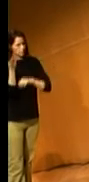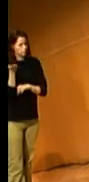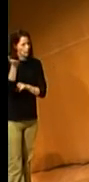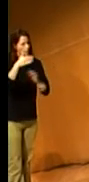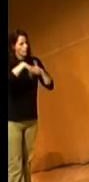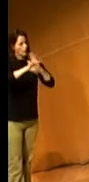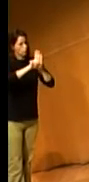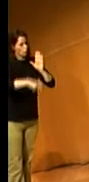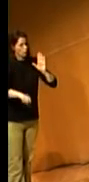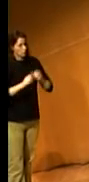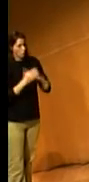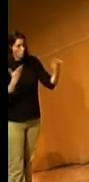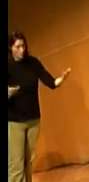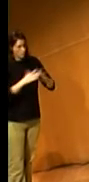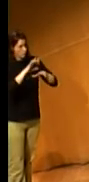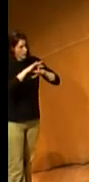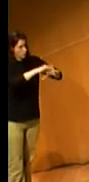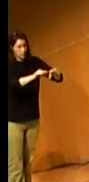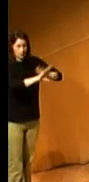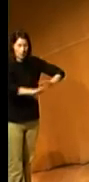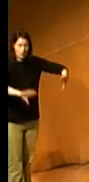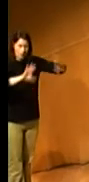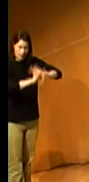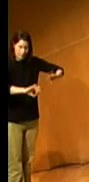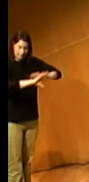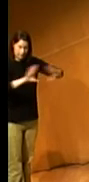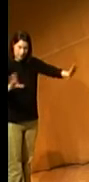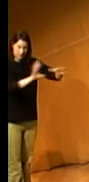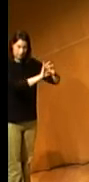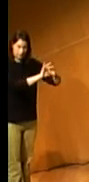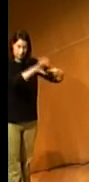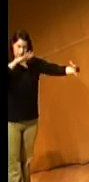par contre, les professeurs de l'enseignement professionnel,